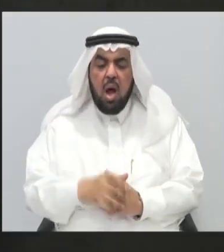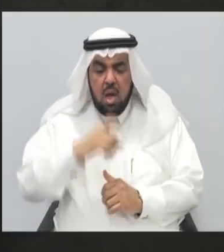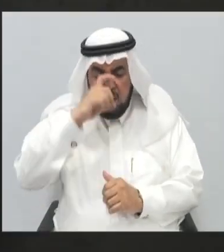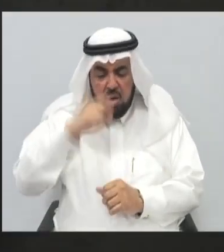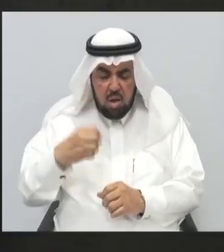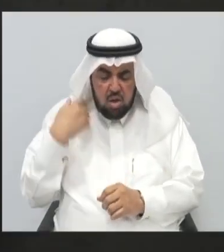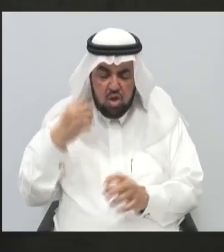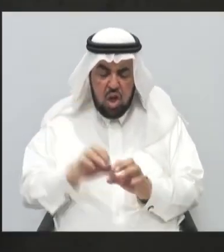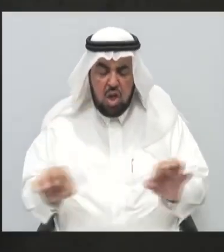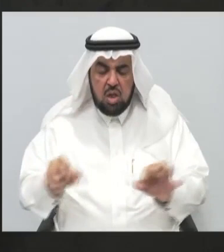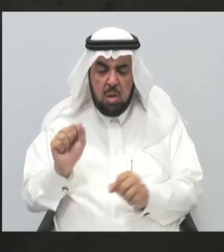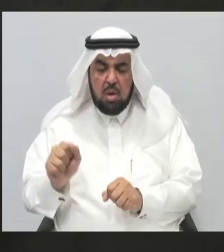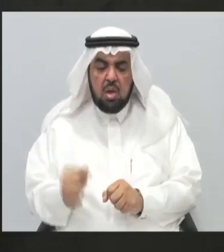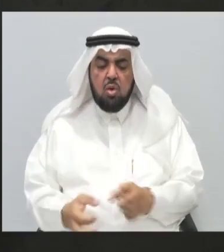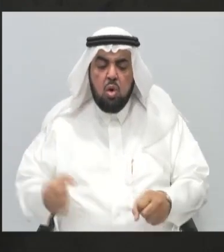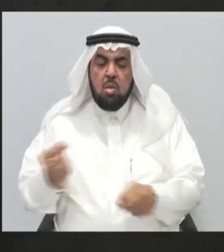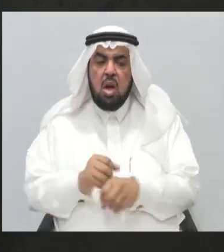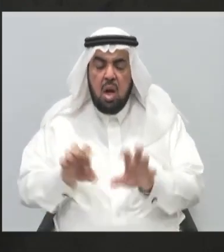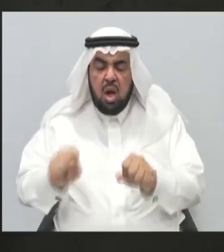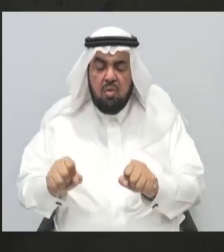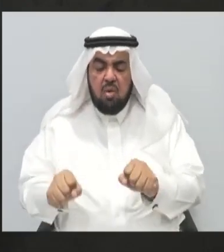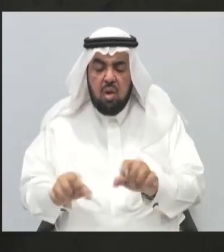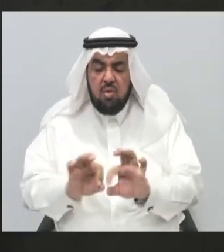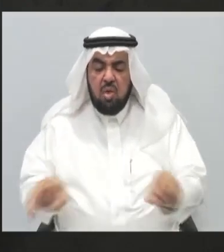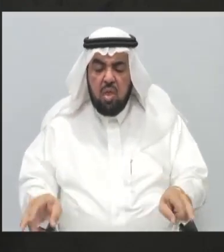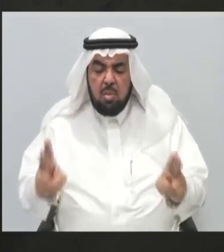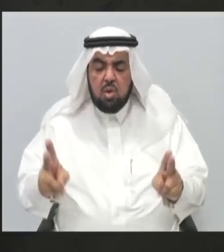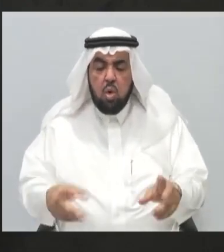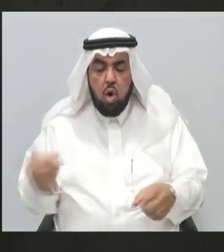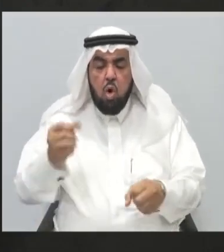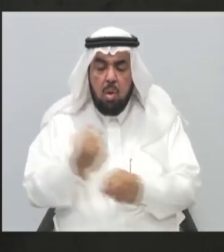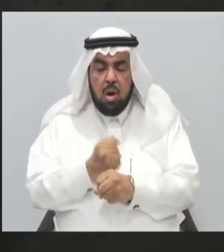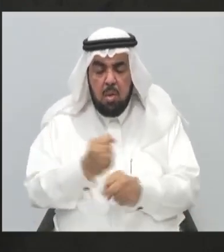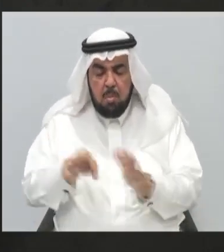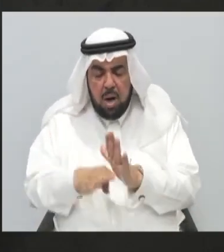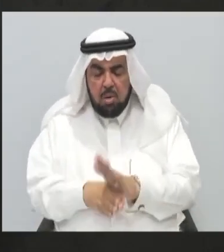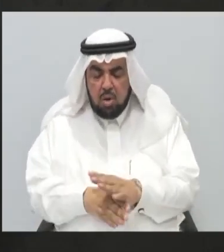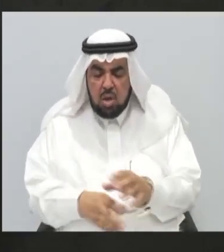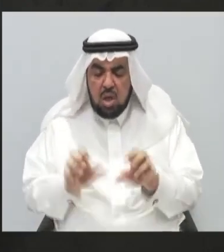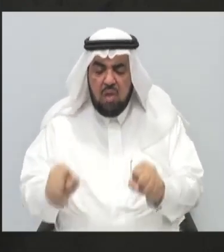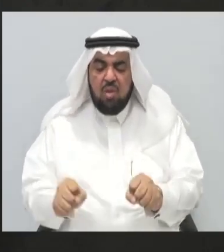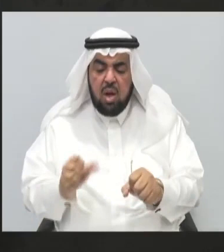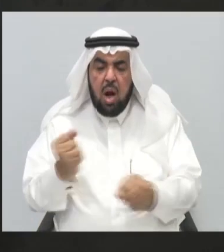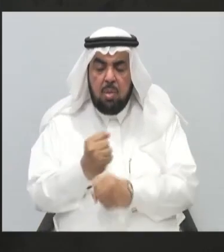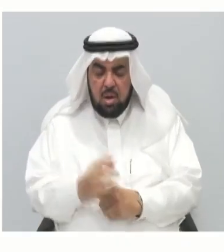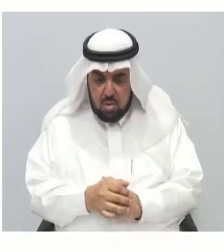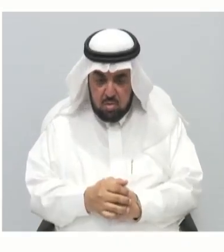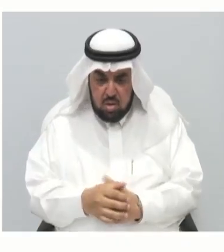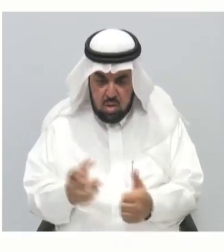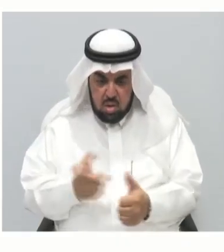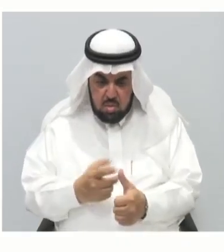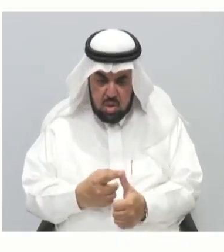انشاء حساب حتى تقوم بحفظ مشروعك في كل مره تقوم بعمل برمجه لريبوتك فنبدا الان